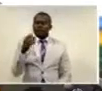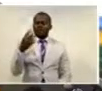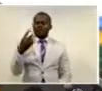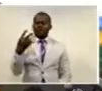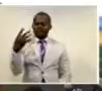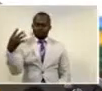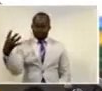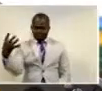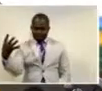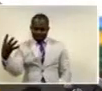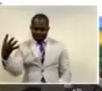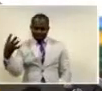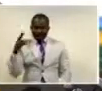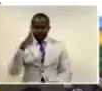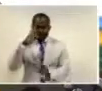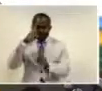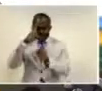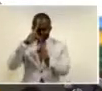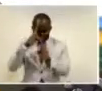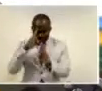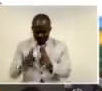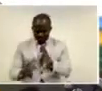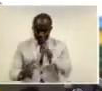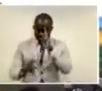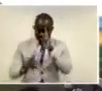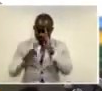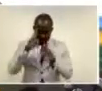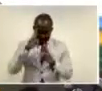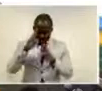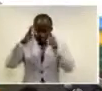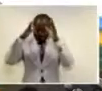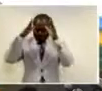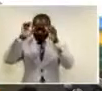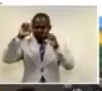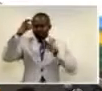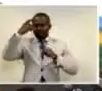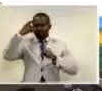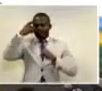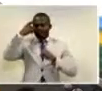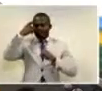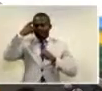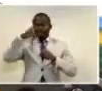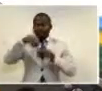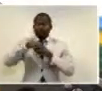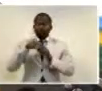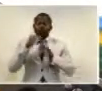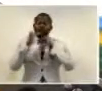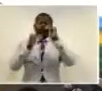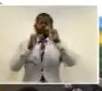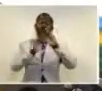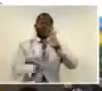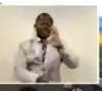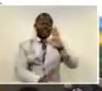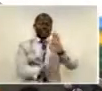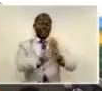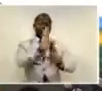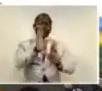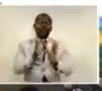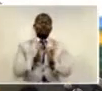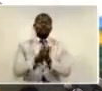yakwa perezida wa Repubulika mu rwego rw'iterambere rusange nagira ngo mutwemerere nk'inganji za